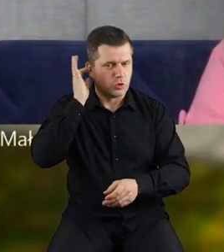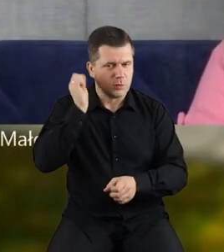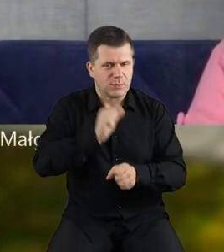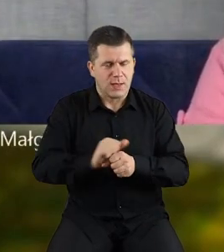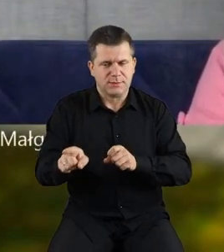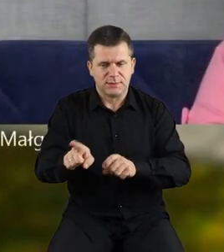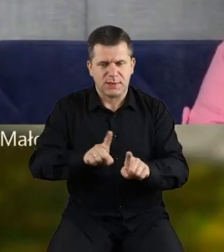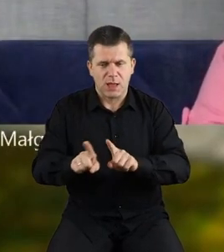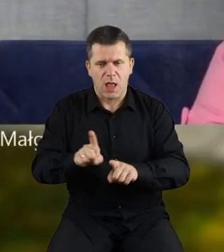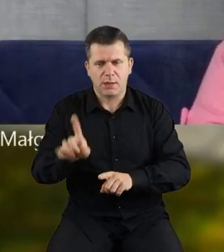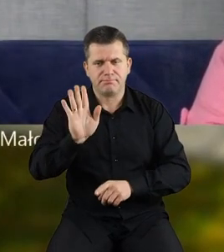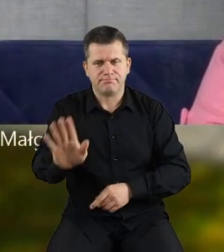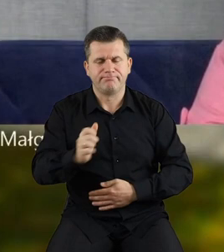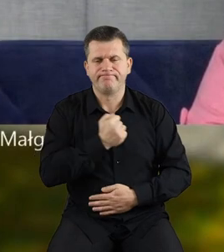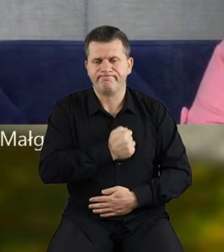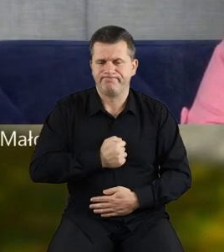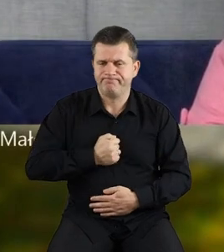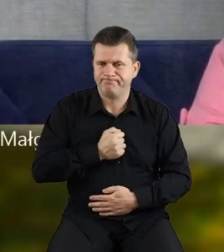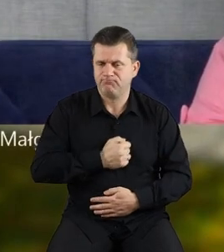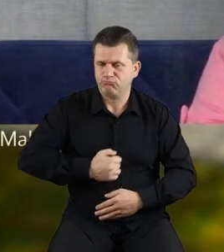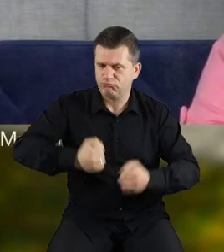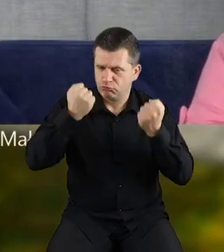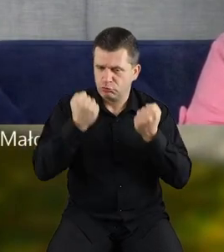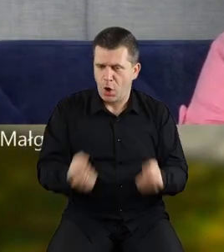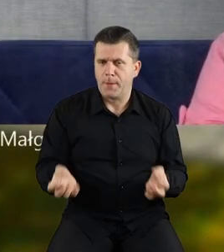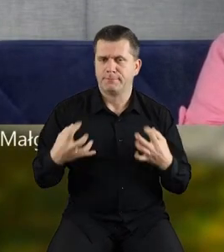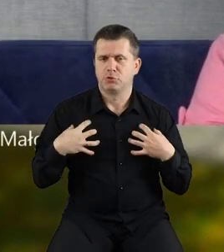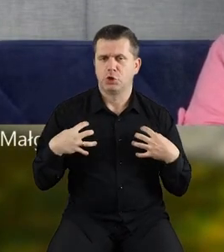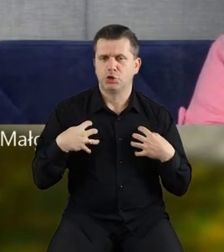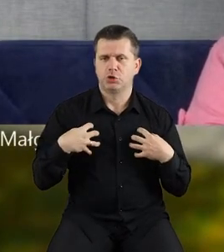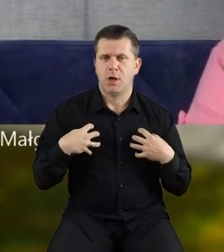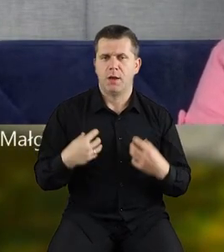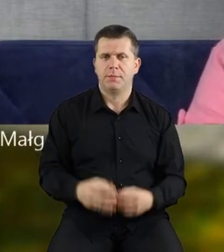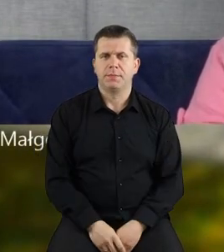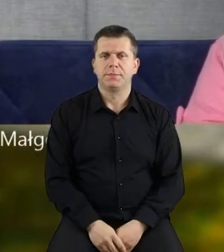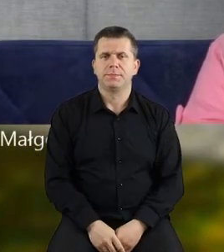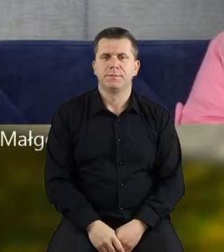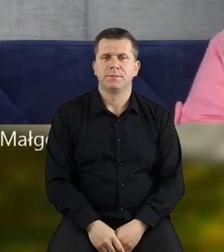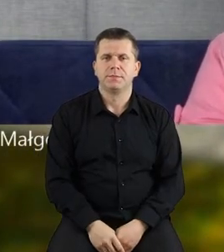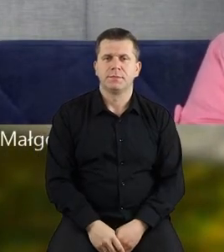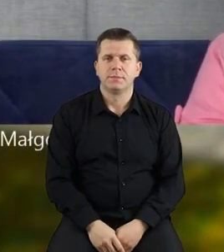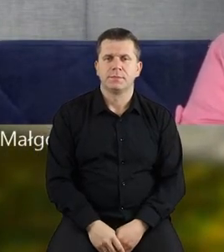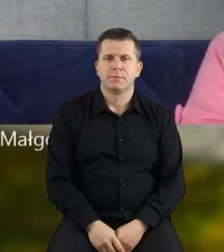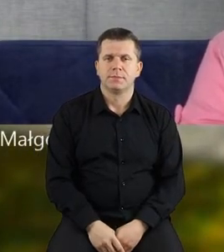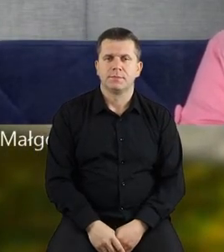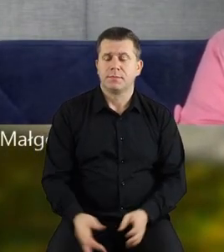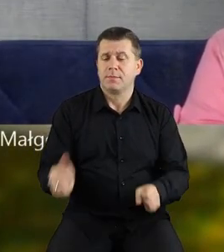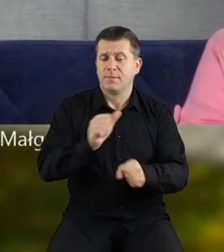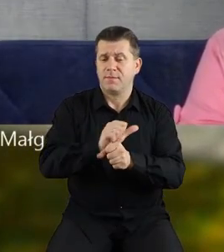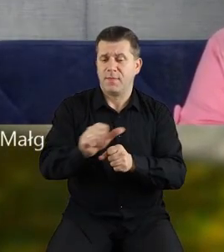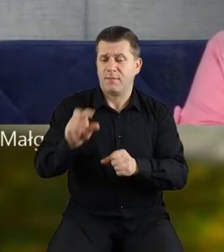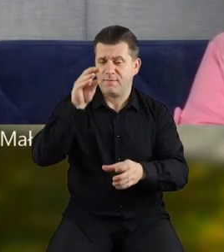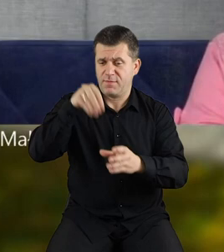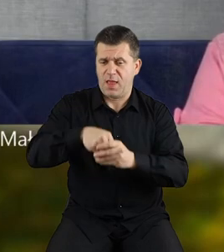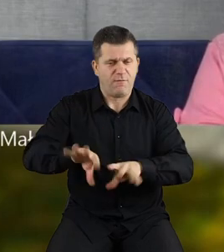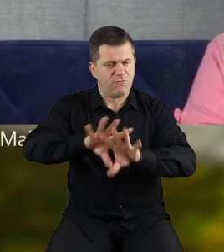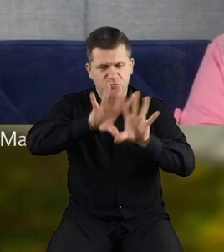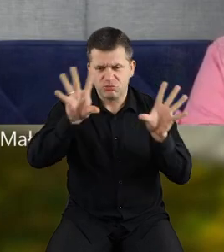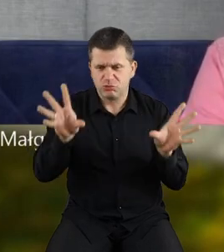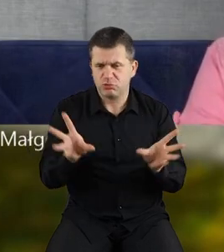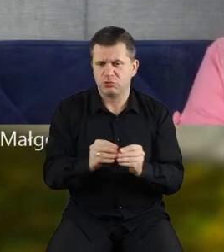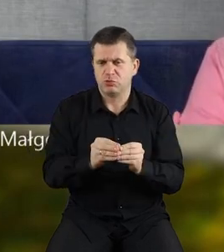każdej kobiety jest naznaczony smutkiem i ciężkimi przeżyciami. Jest tam